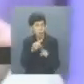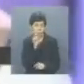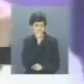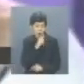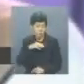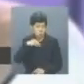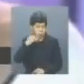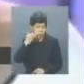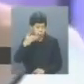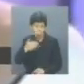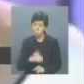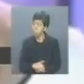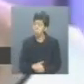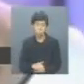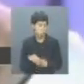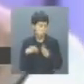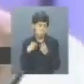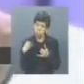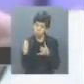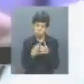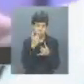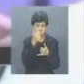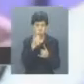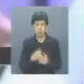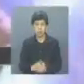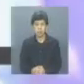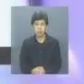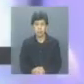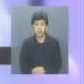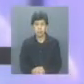ป็นเสียงที่พระเจ้าประทานมา